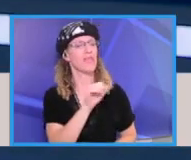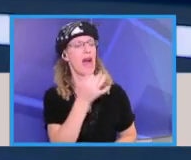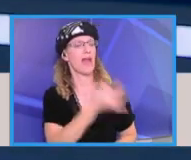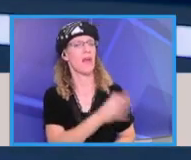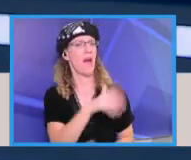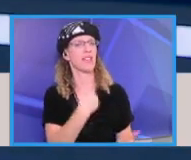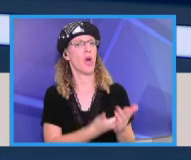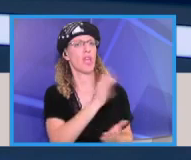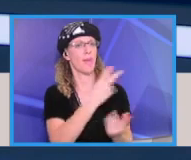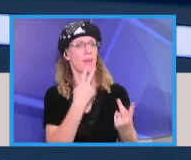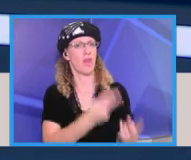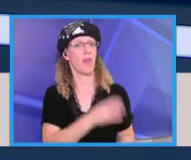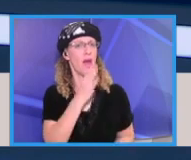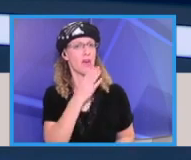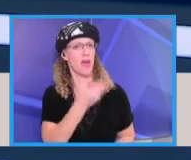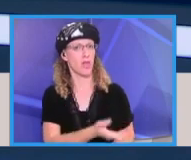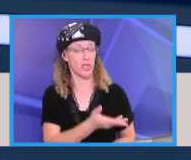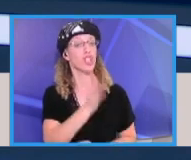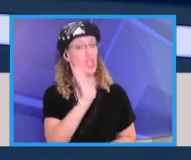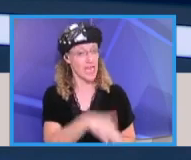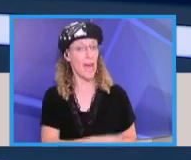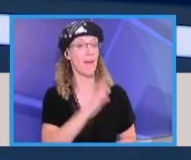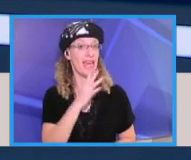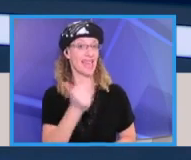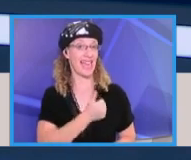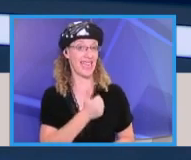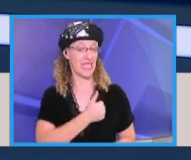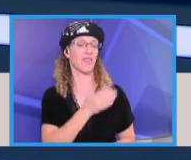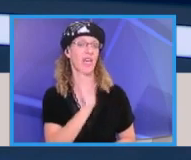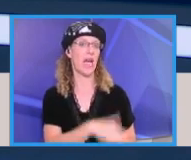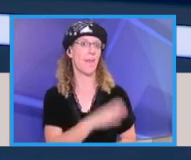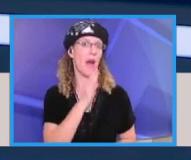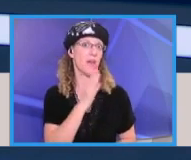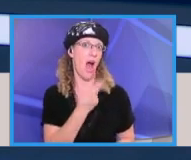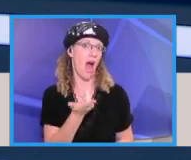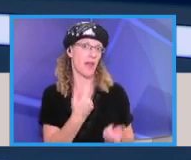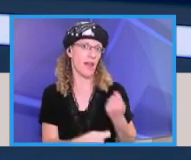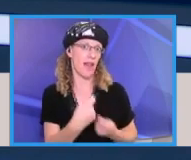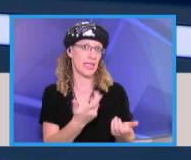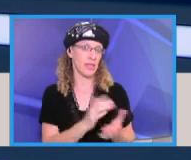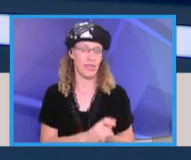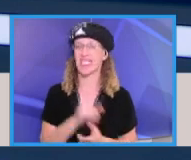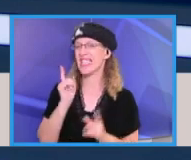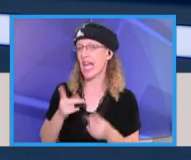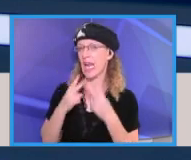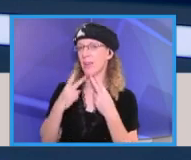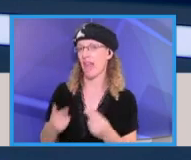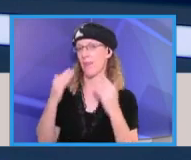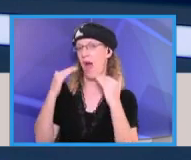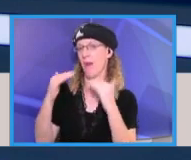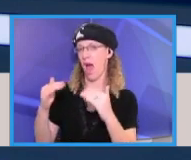שלכם בעצם לפתרון הבעיה הזו, שהיא גם בעיה דתית, גם, וגם זה, בעצם בעיה זה כלכלית. זה צריך להיפטר